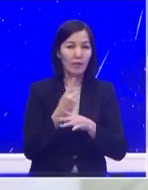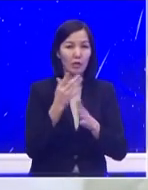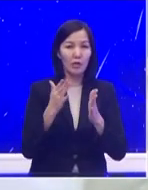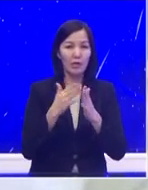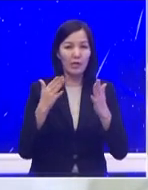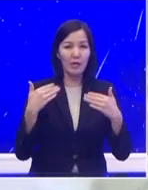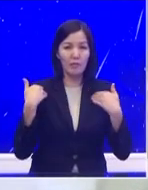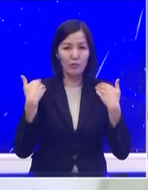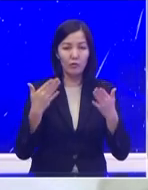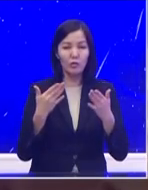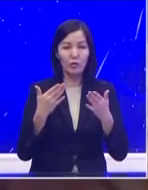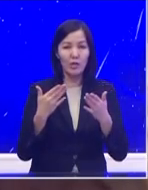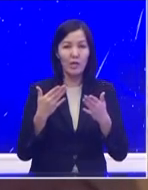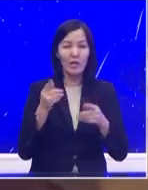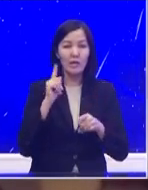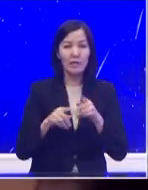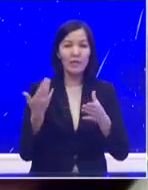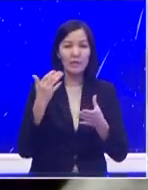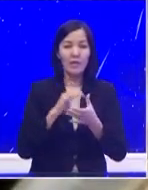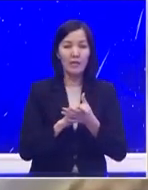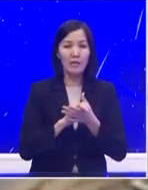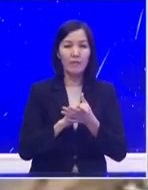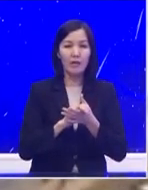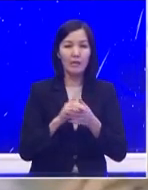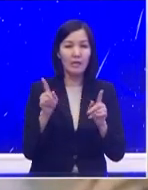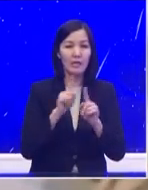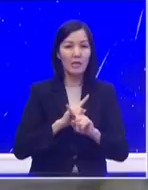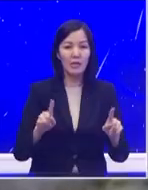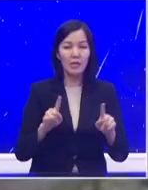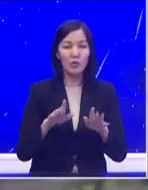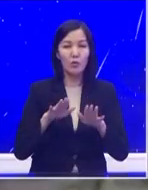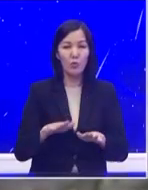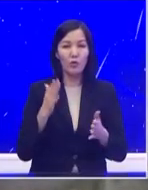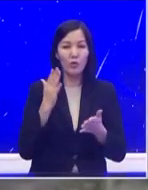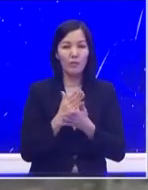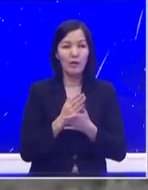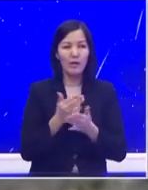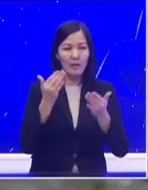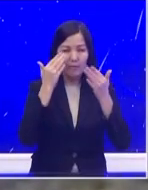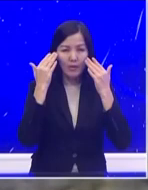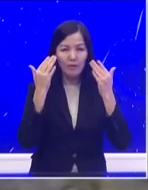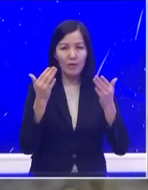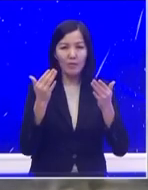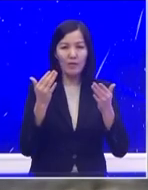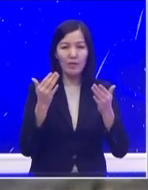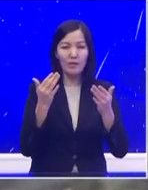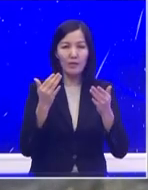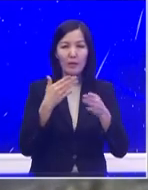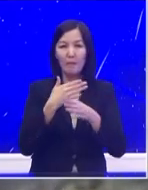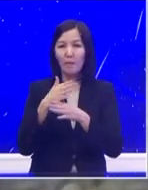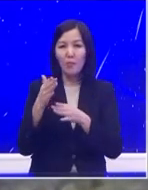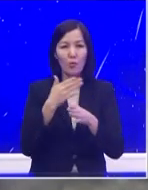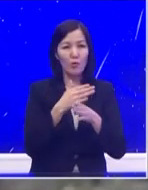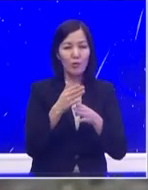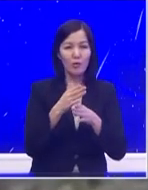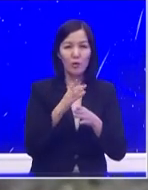жырларымен әдебиет әлеміне тез танылып, халық жүрегінен ерекше орын алды. Білмеймін бөлінуді ру